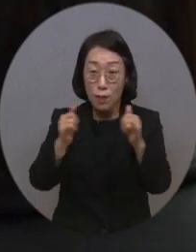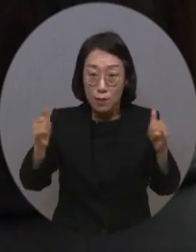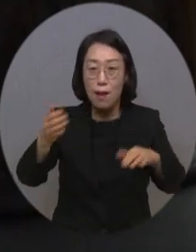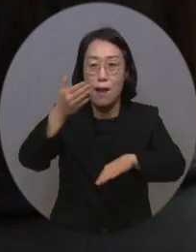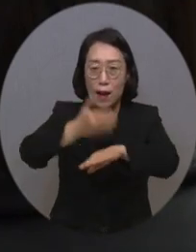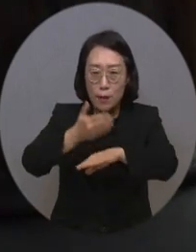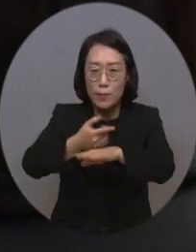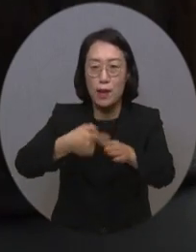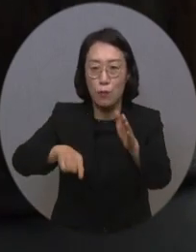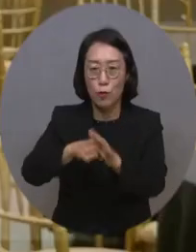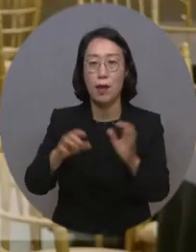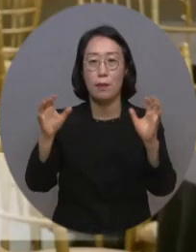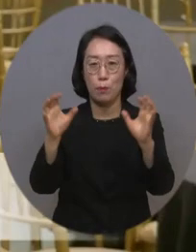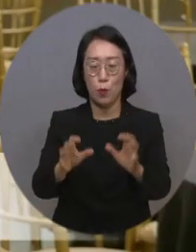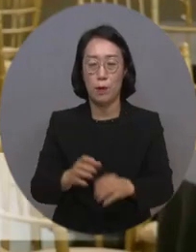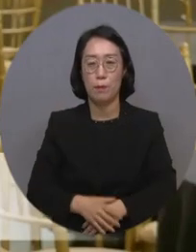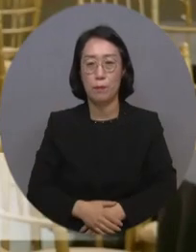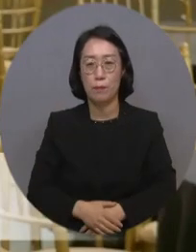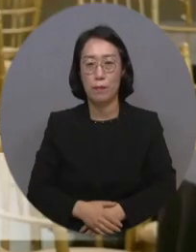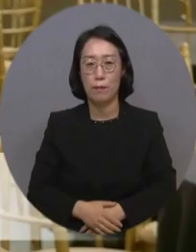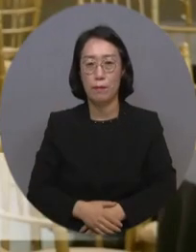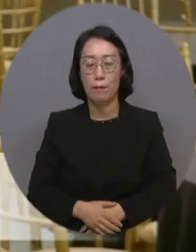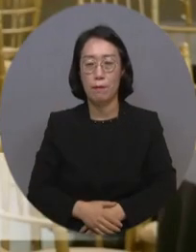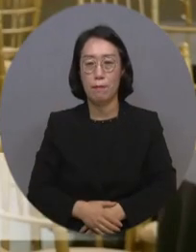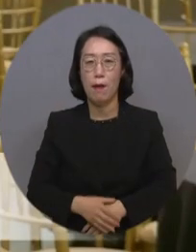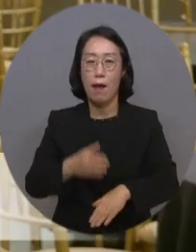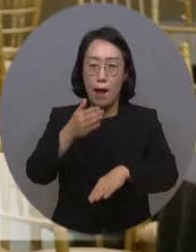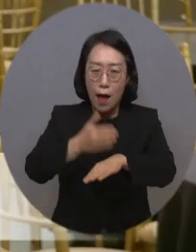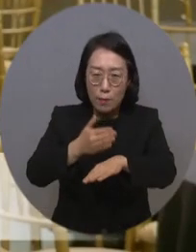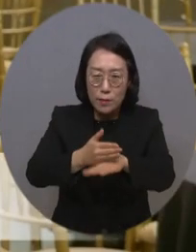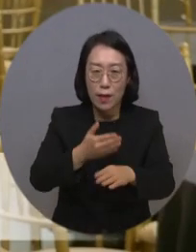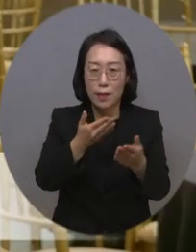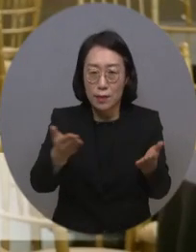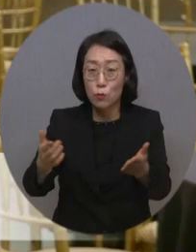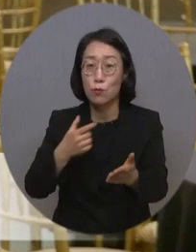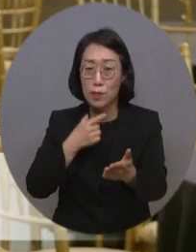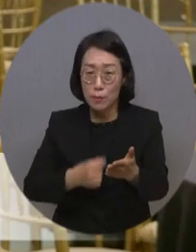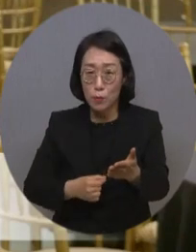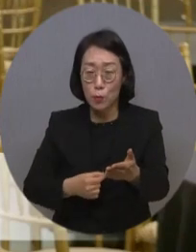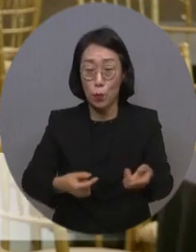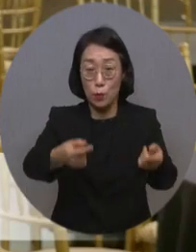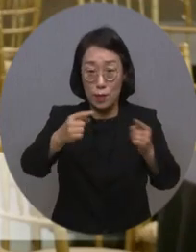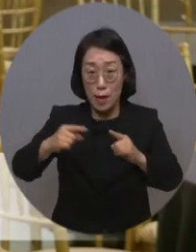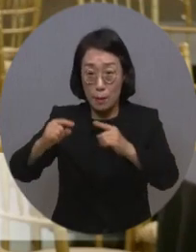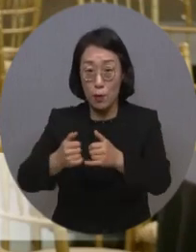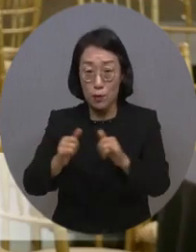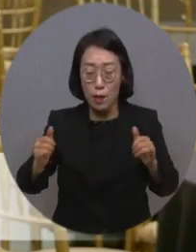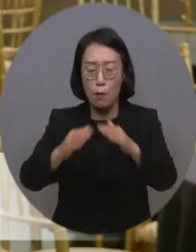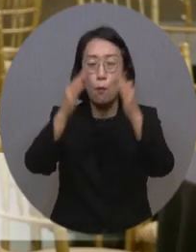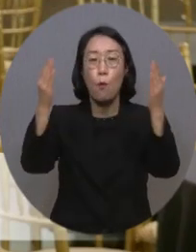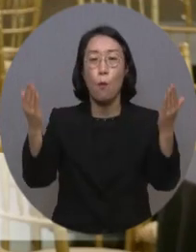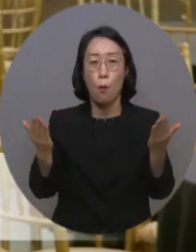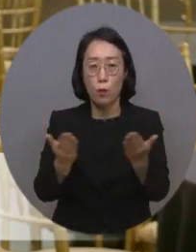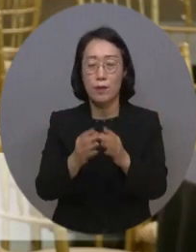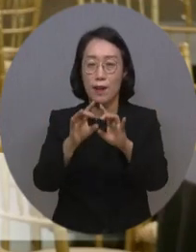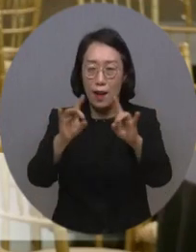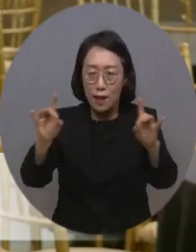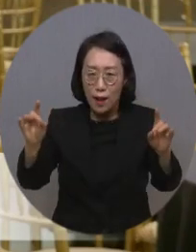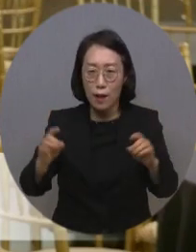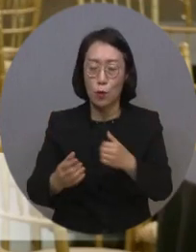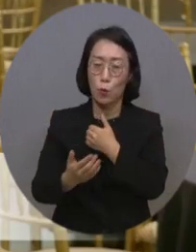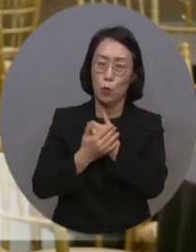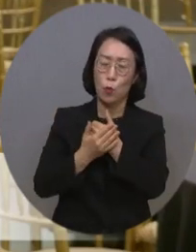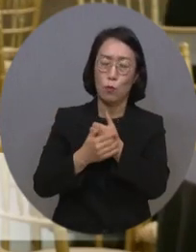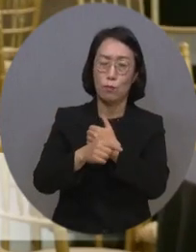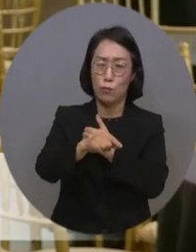감사를 표현하는 자리입니다. 감사드려야 될 분들과 또 함께했던 참여자들, 그 모든 분들께 또 뒤에서 도움